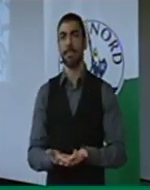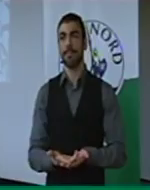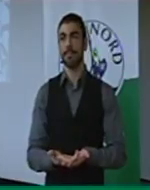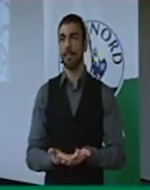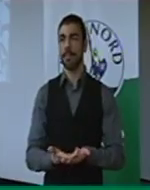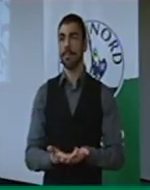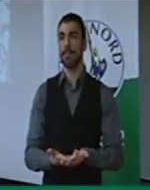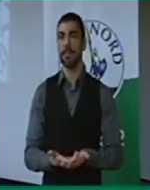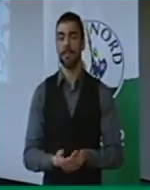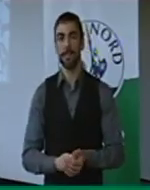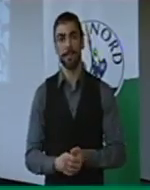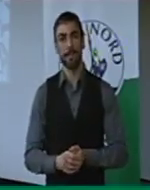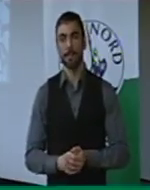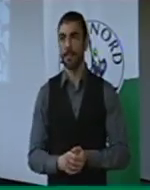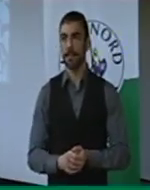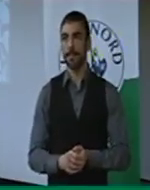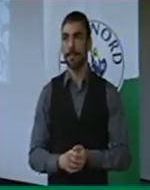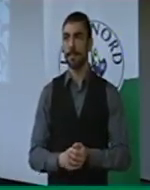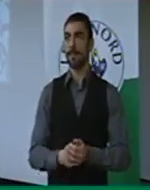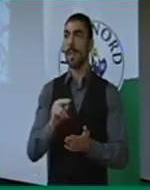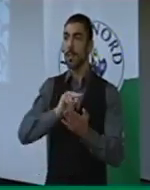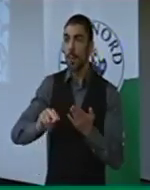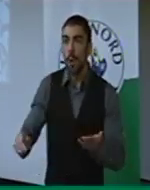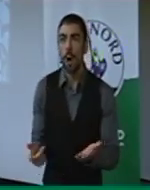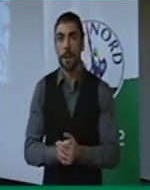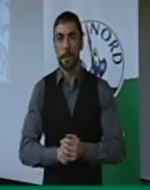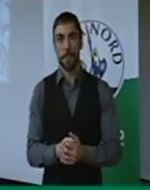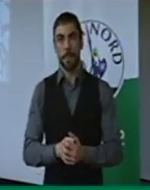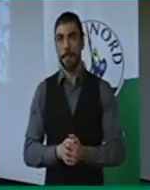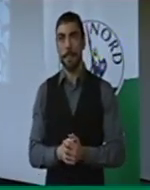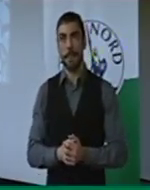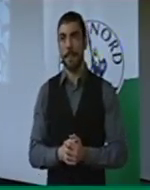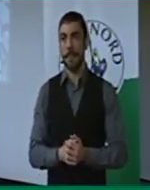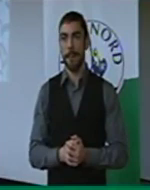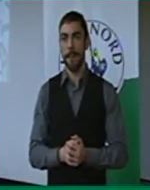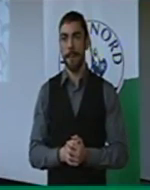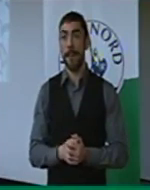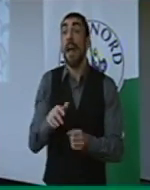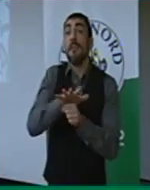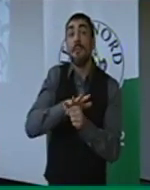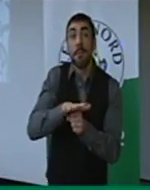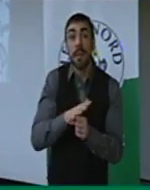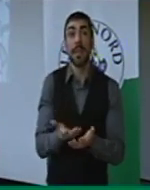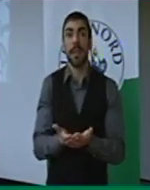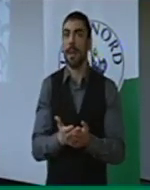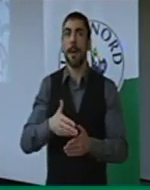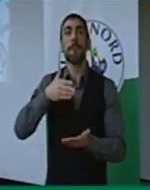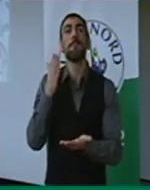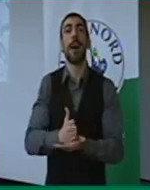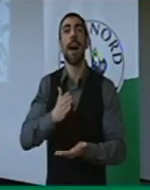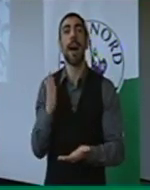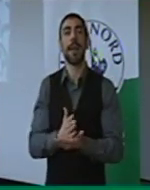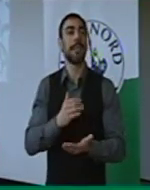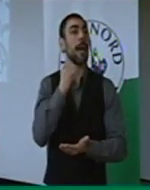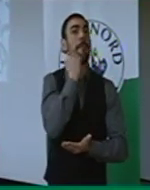scarpe la scuola la famiglia basta co sta